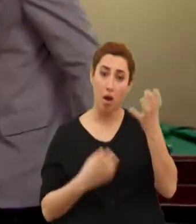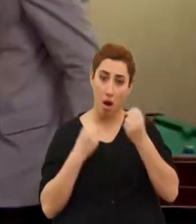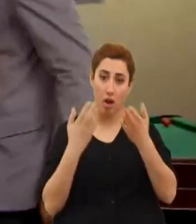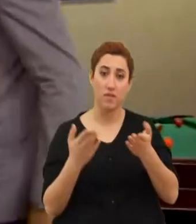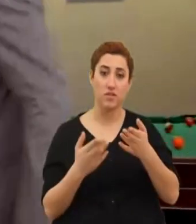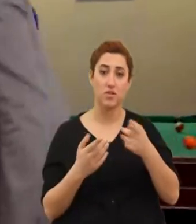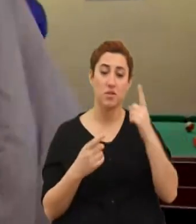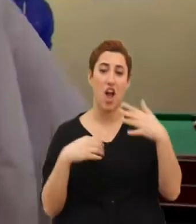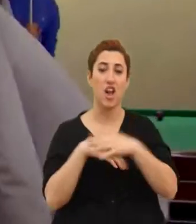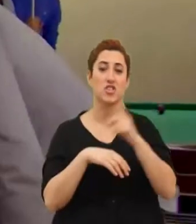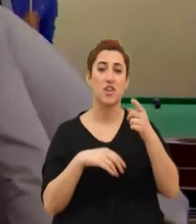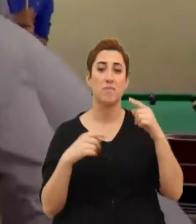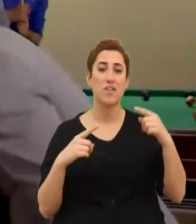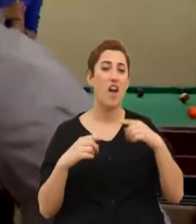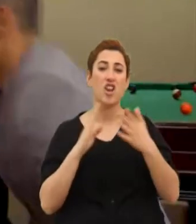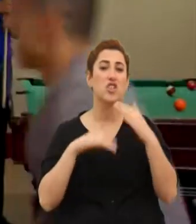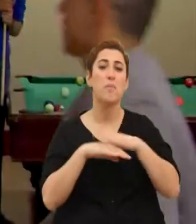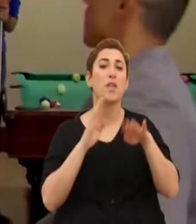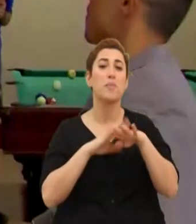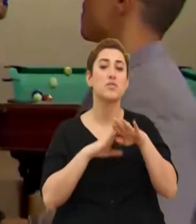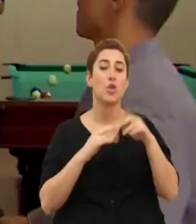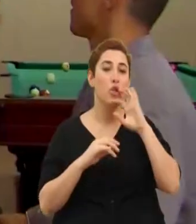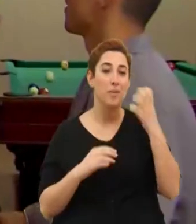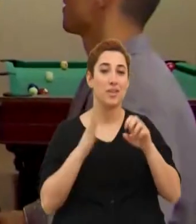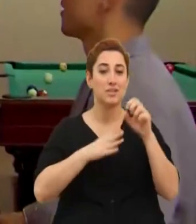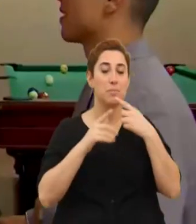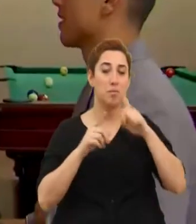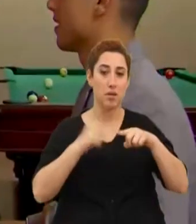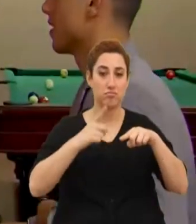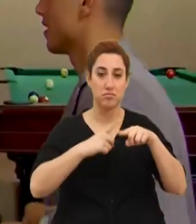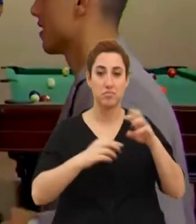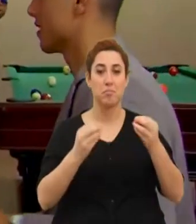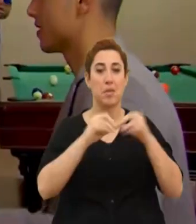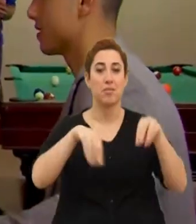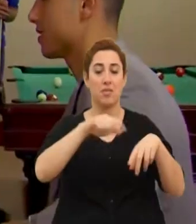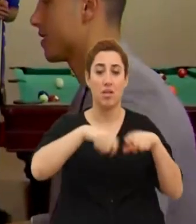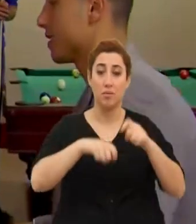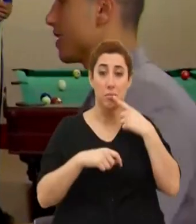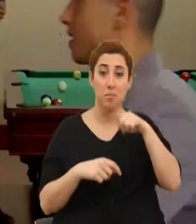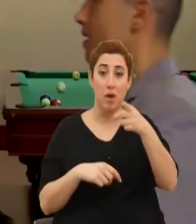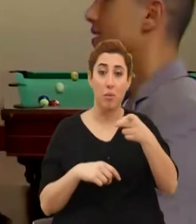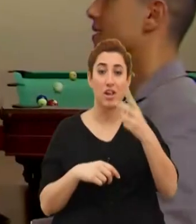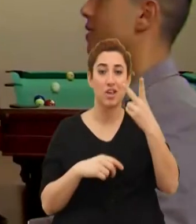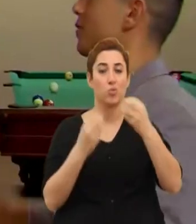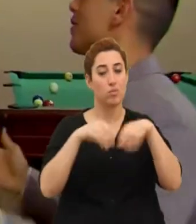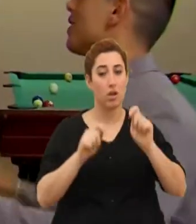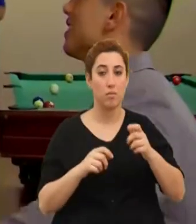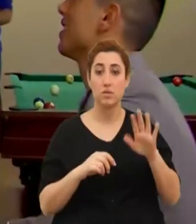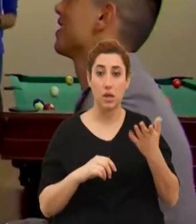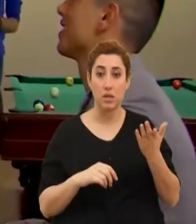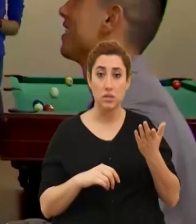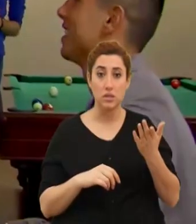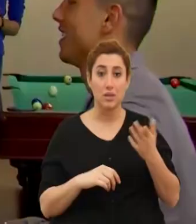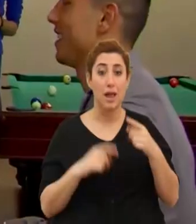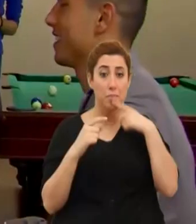işte bize akşamları, final akşamları ne yapacaksın? Ben hemen yapacaksın. Domates doğrayacaksın, biberi doğrayacaksın. Al sana biber işte. 2 de yumurta kırarsın. Nasıl